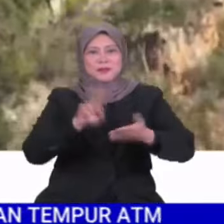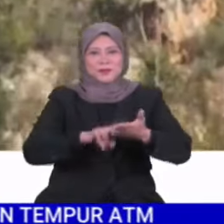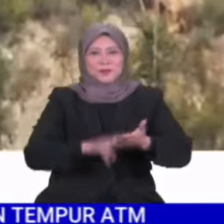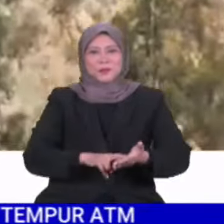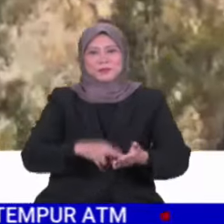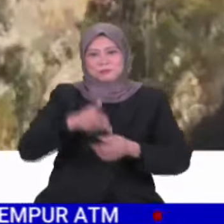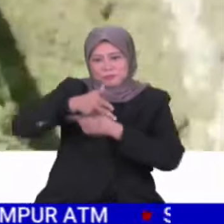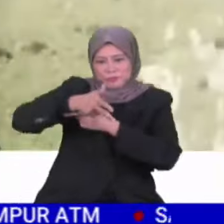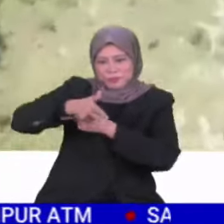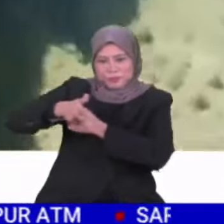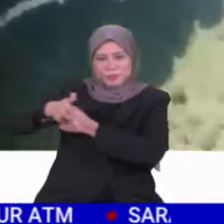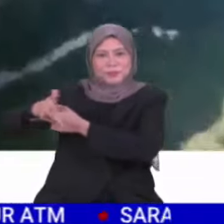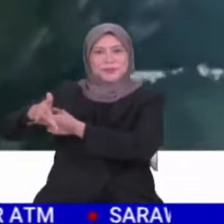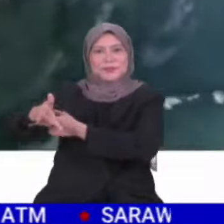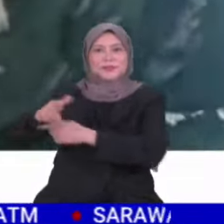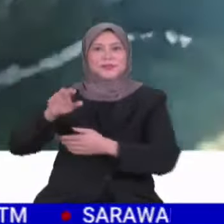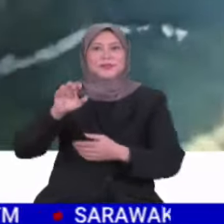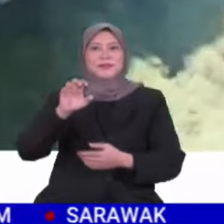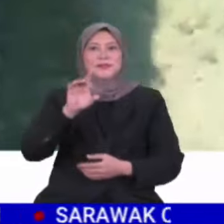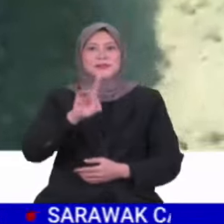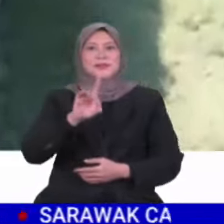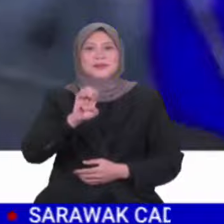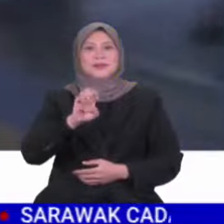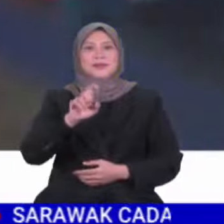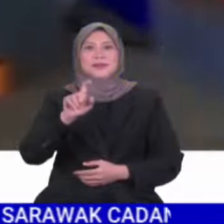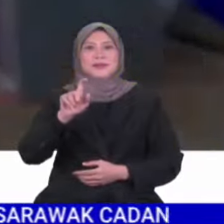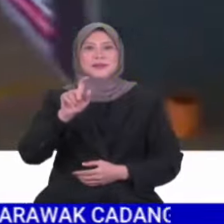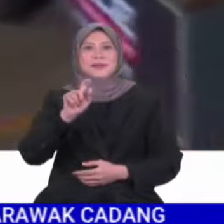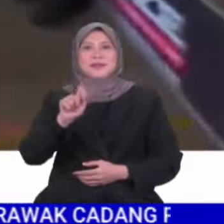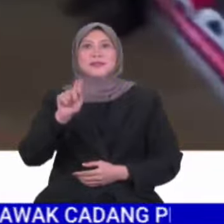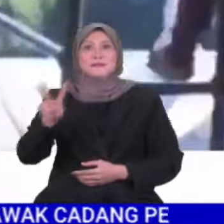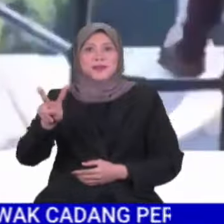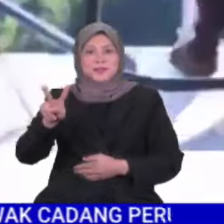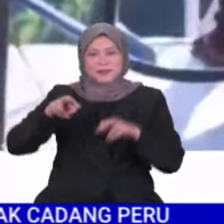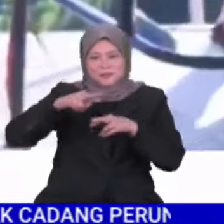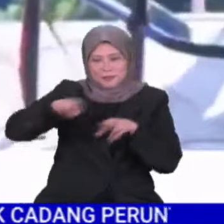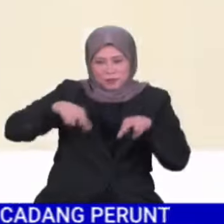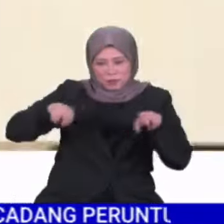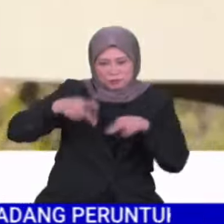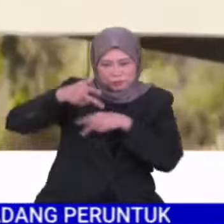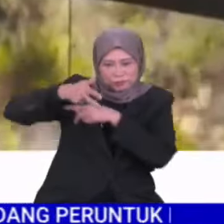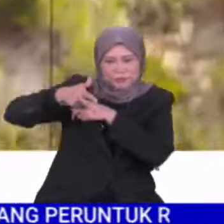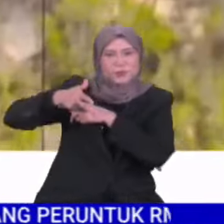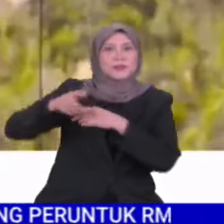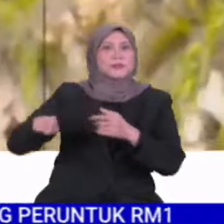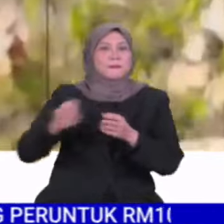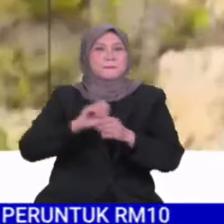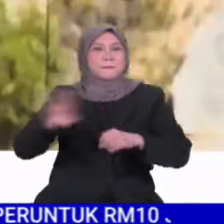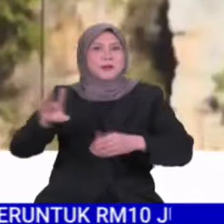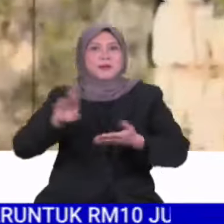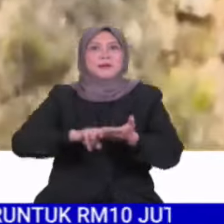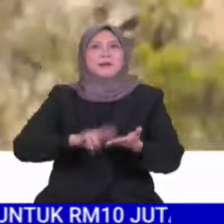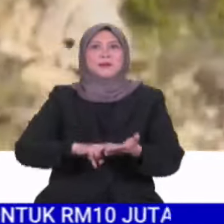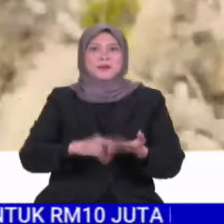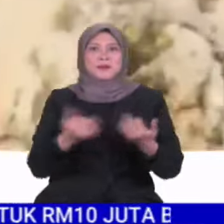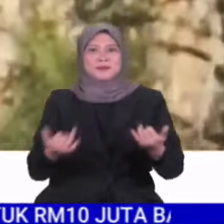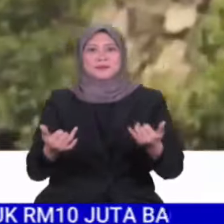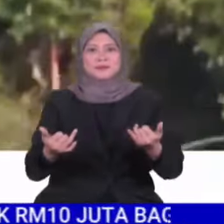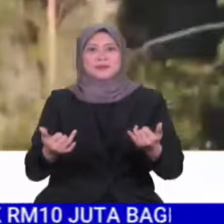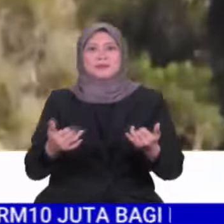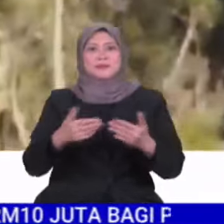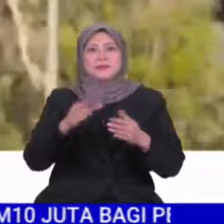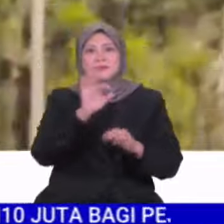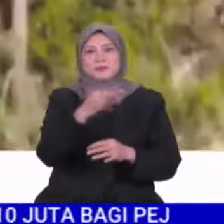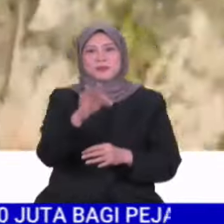dirakam oleh episod siri ETV Istanbul Record Breakers. Pokita memecahkan rekod sebelum ini